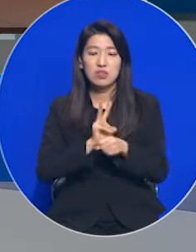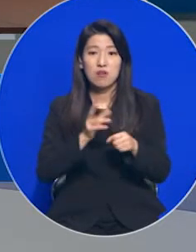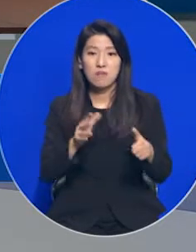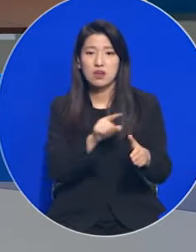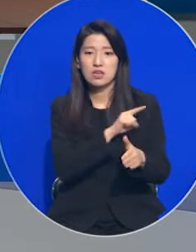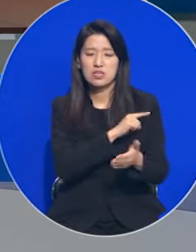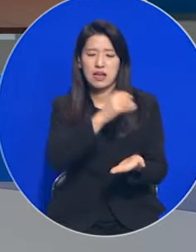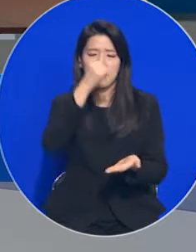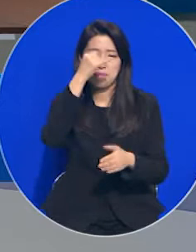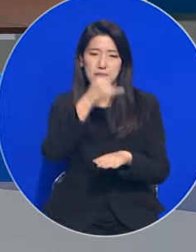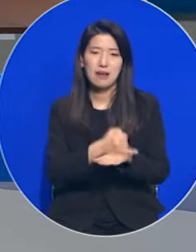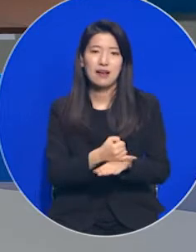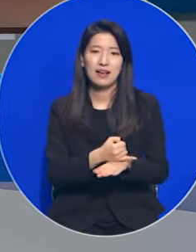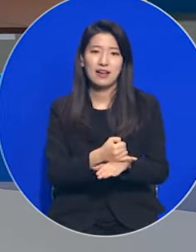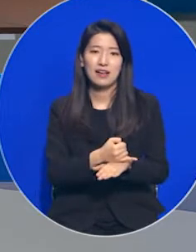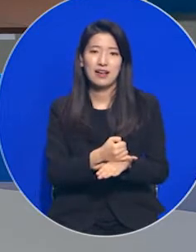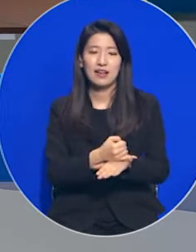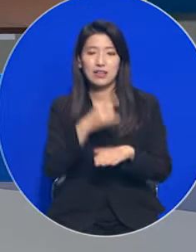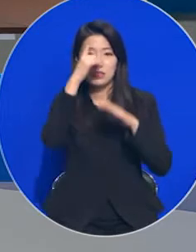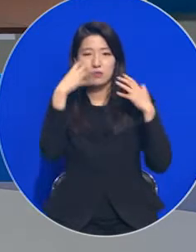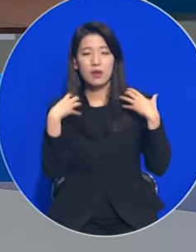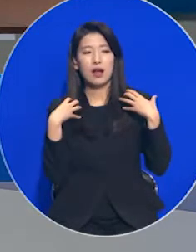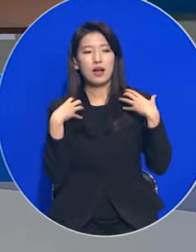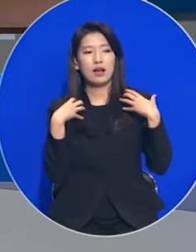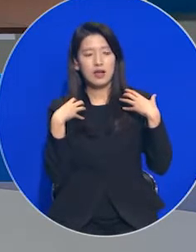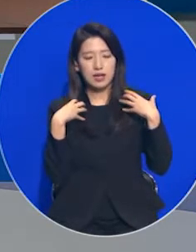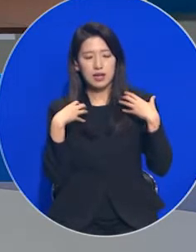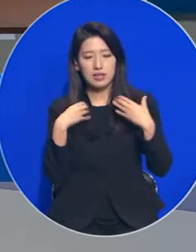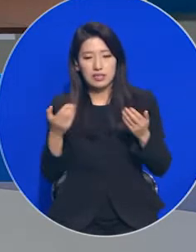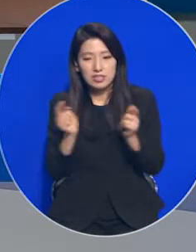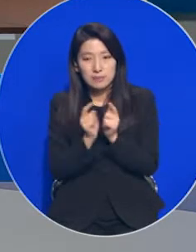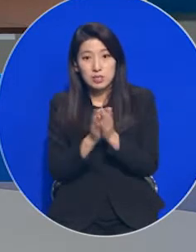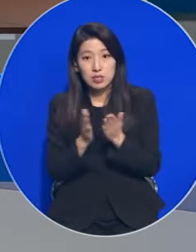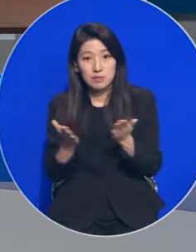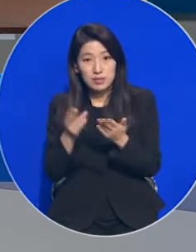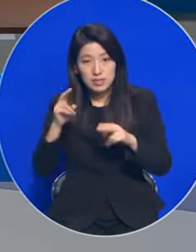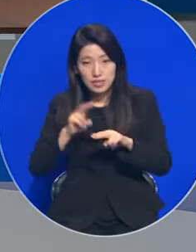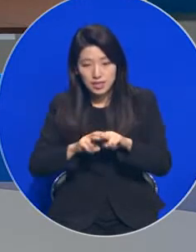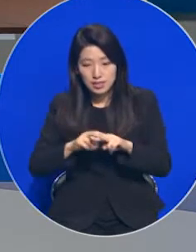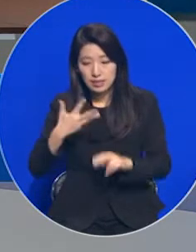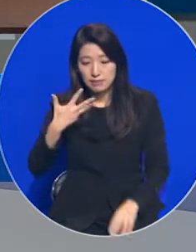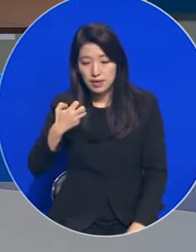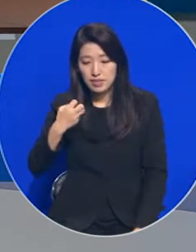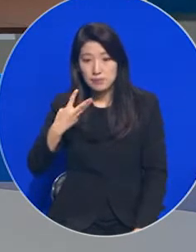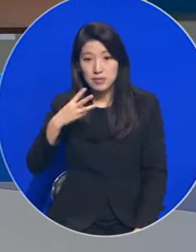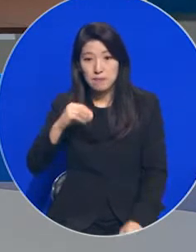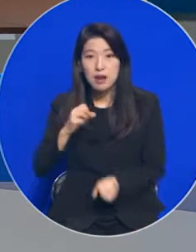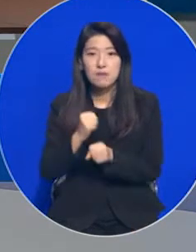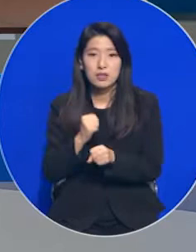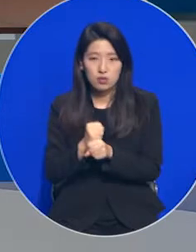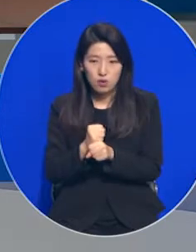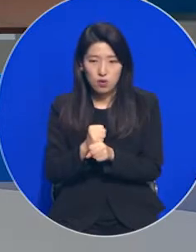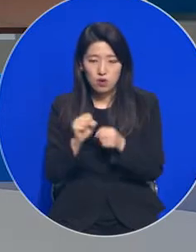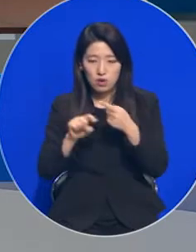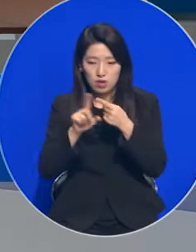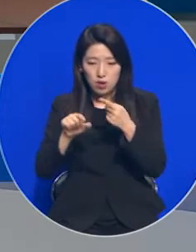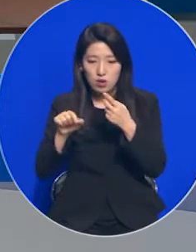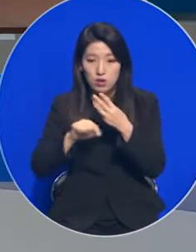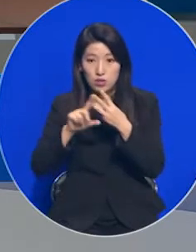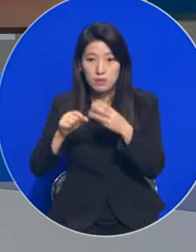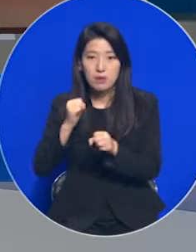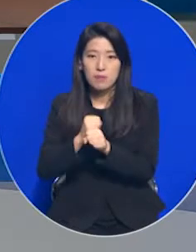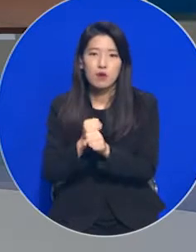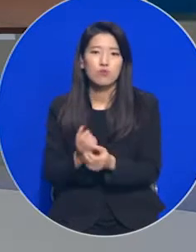컸는데요. 정부는 고용 충격을 완화하기 위해 직접 일자리 83만 개를 1분기에 공급하기로 했습니다.